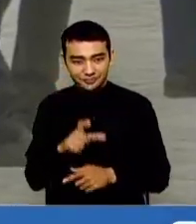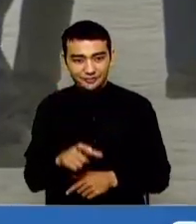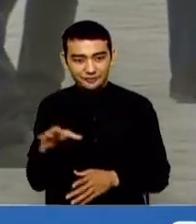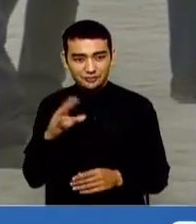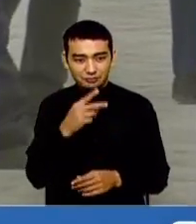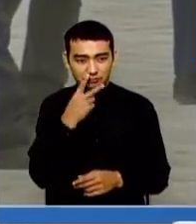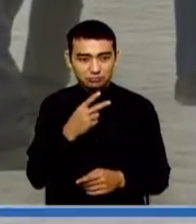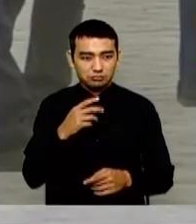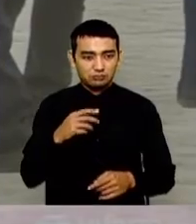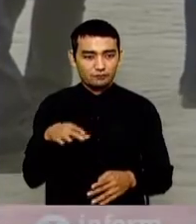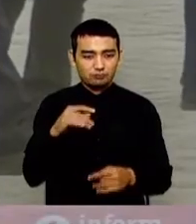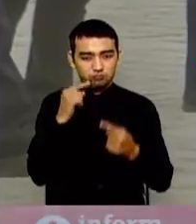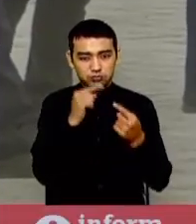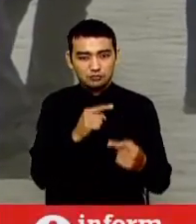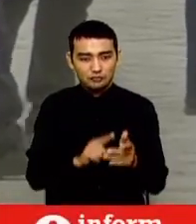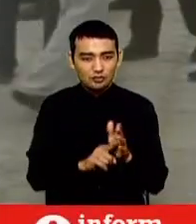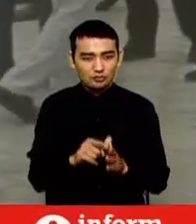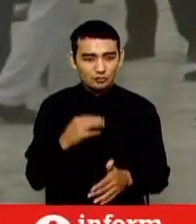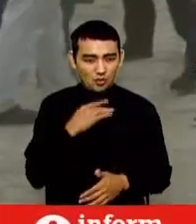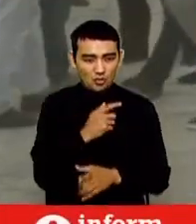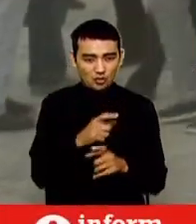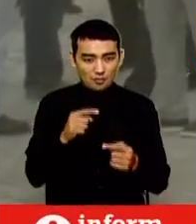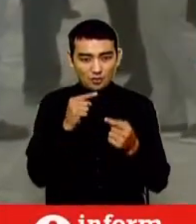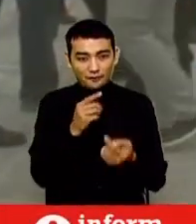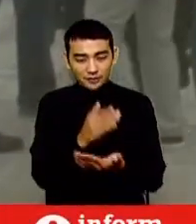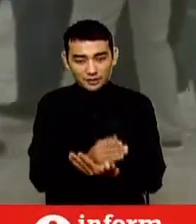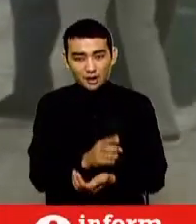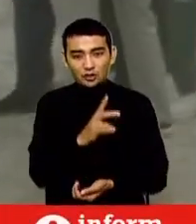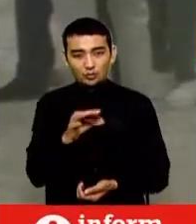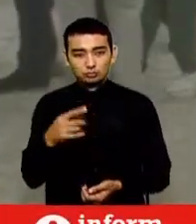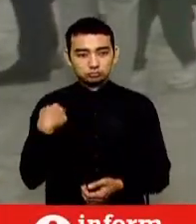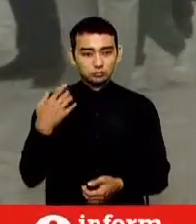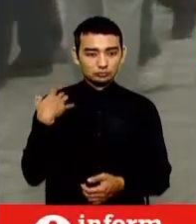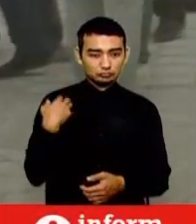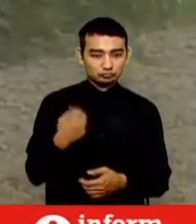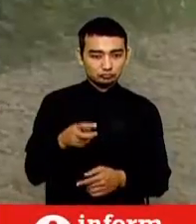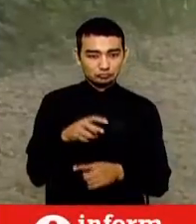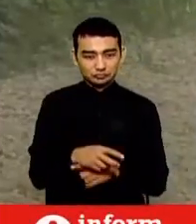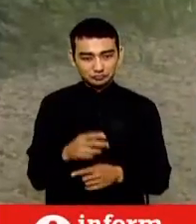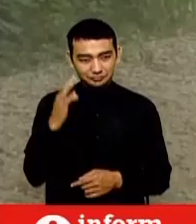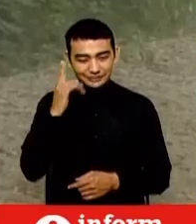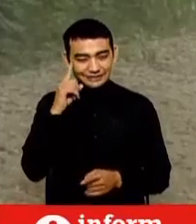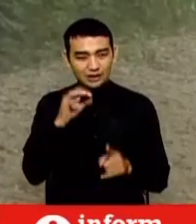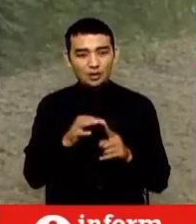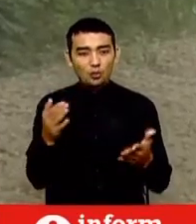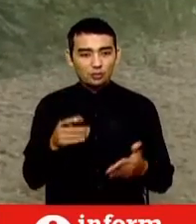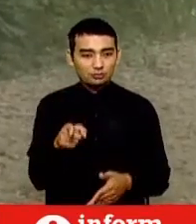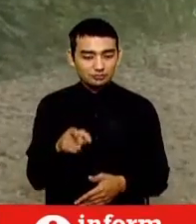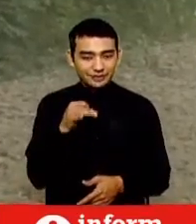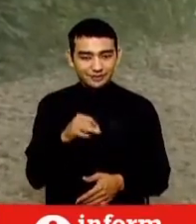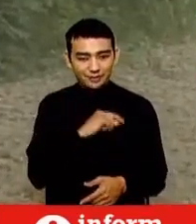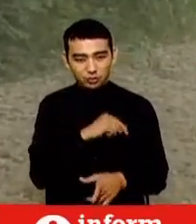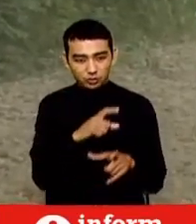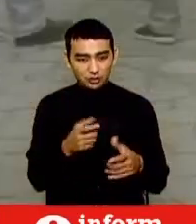әрекеті үлкен дауға айналды. Қаншама адам қарсы болса да, депоның басшысы болуға қайта келген азаматтың мақсаты не? Жұмысшылар енді